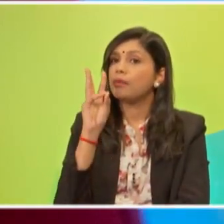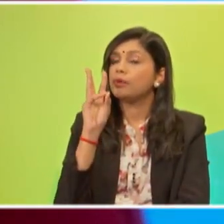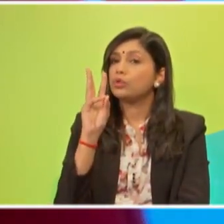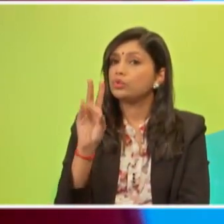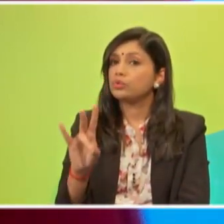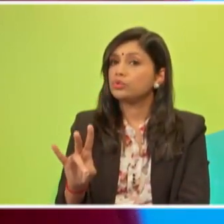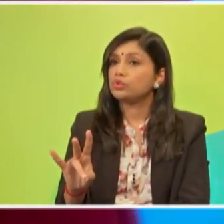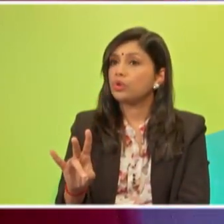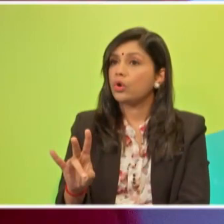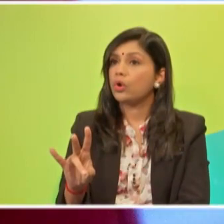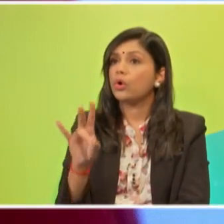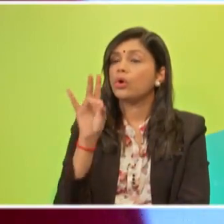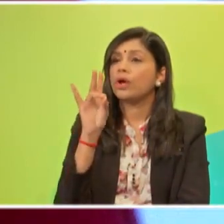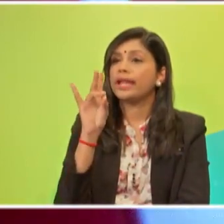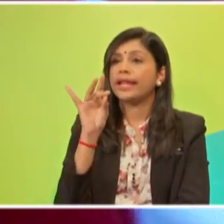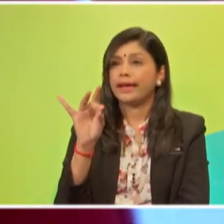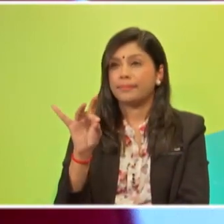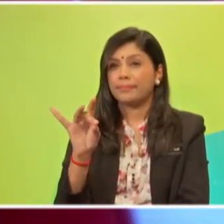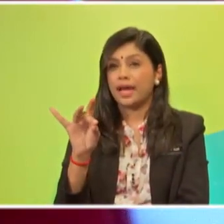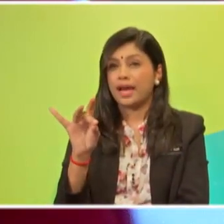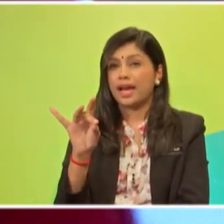enam, tujuh,